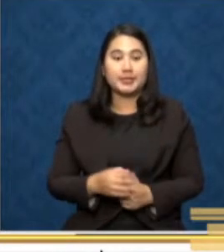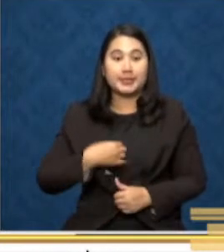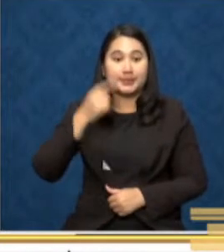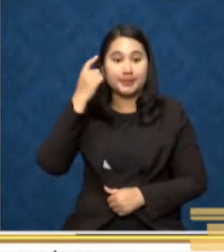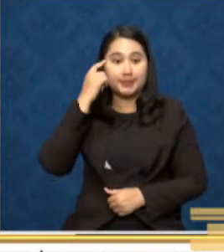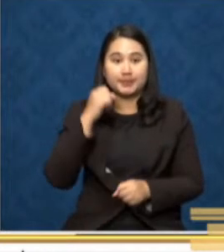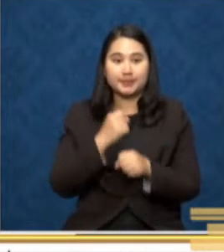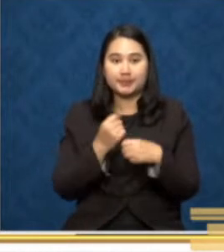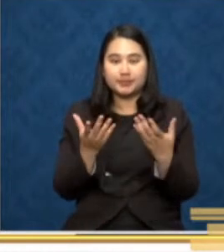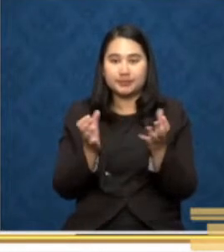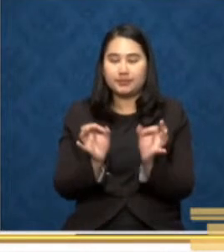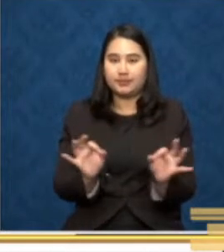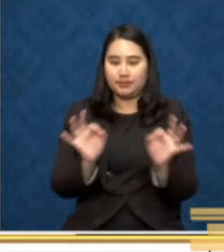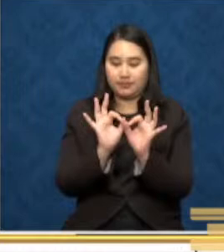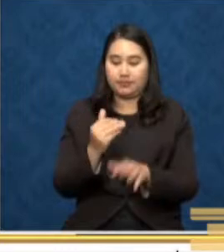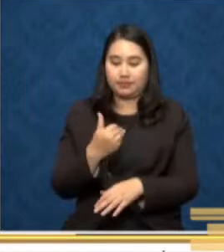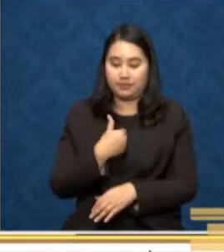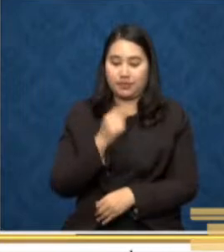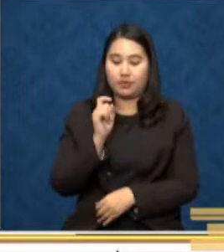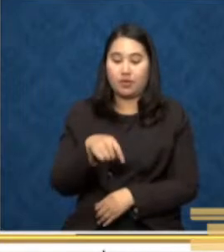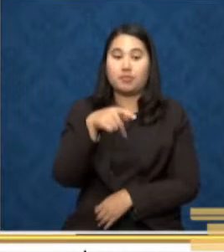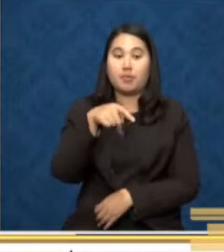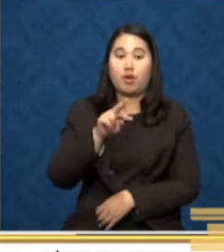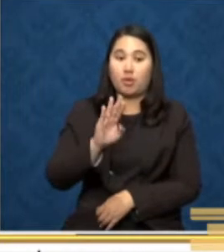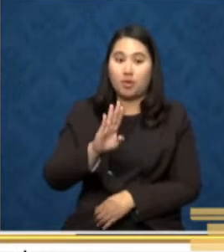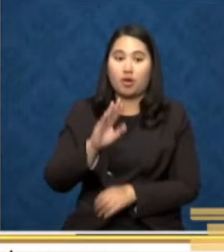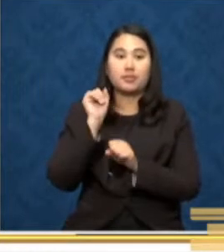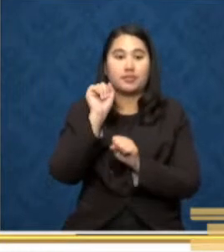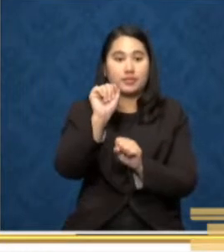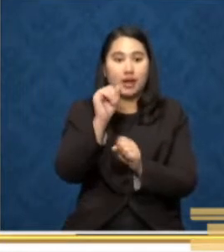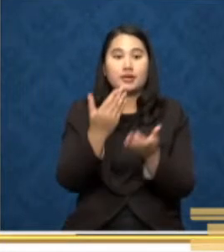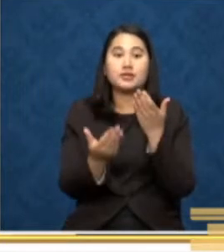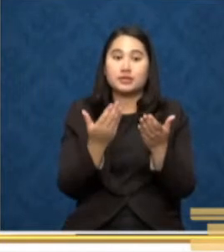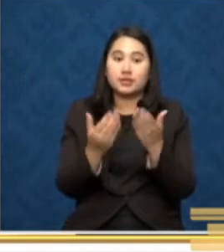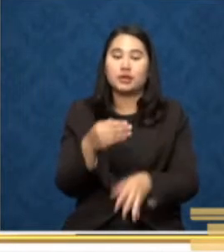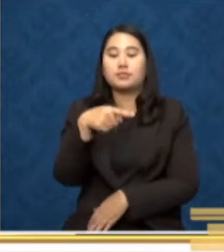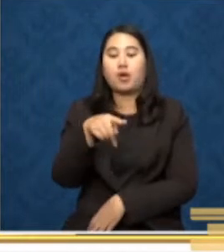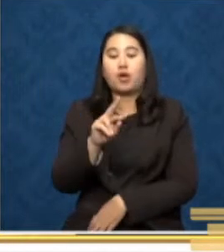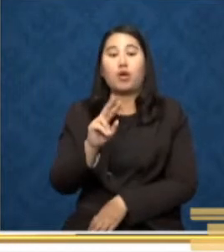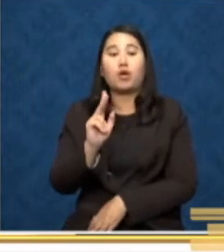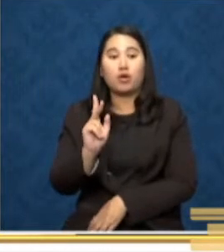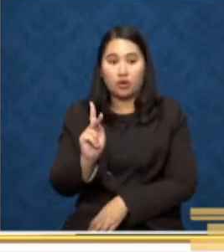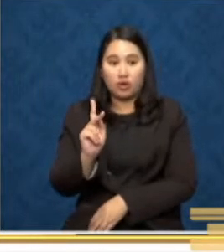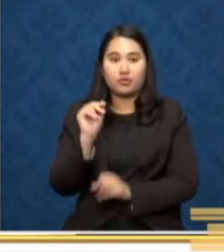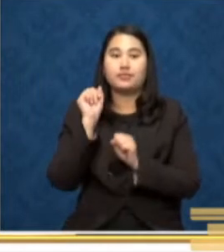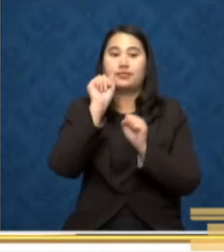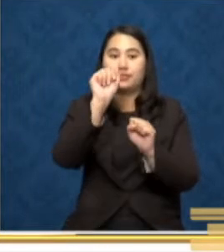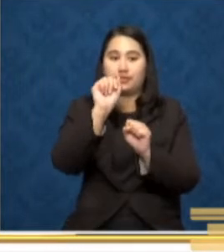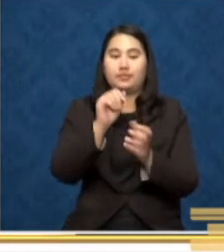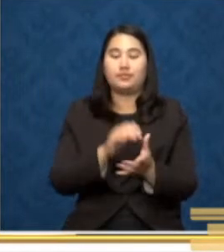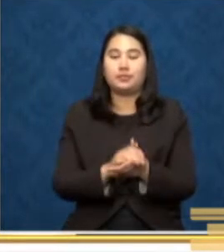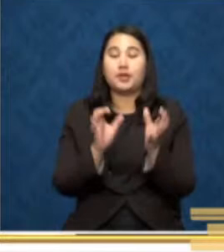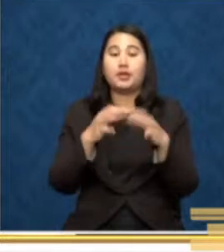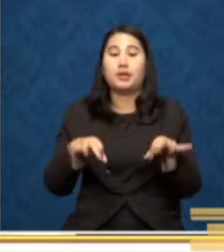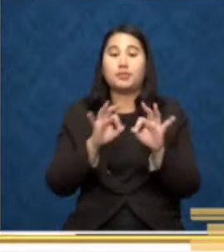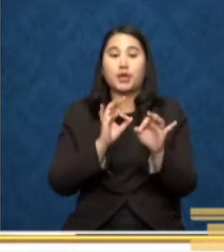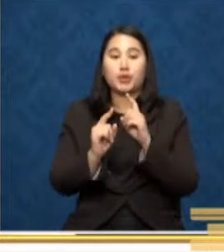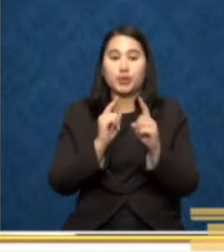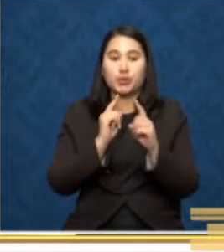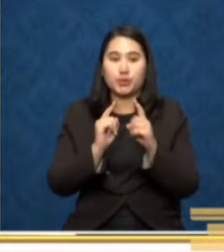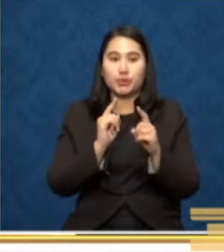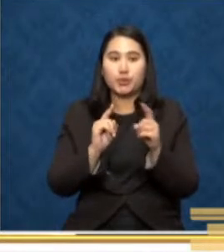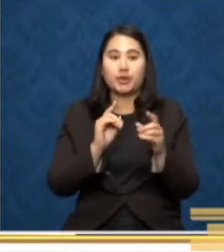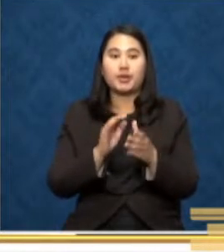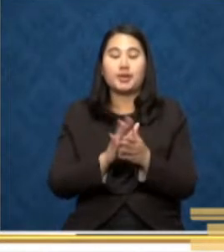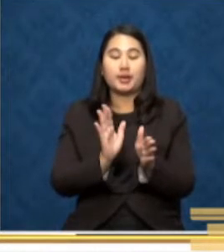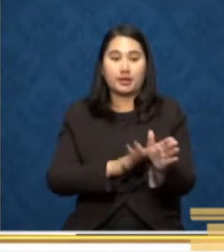ำเป็นไหมที่จะต้องมีพระราชบัญญัติต้องมีกฎหมายรองรับหรือจะเป็นพระราชกำหนดในการสร้างสันติภาพให้เกิดขึ้นการพูดคุยสันติสุขที่เกิดขึ้นมาเป็น